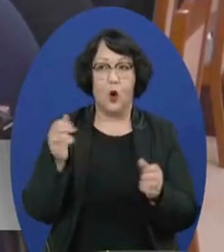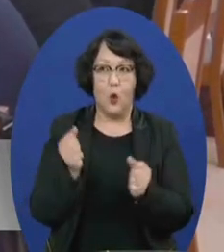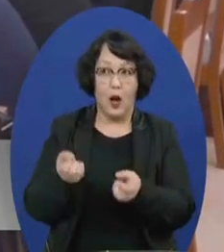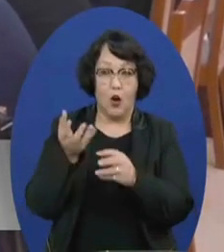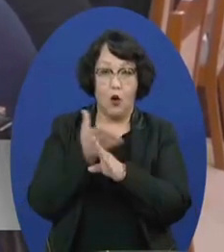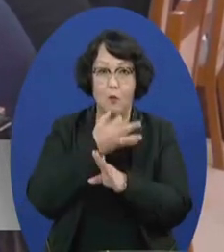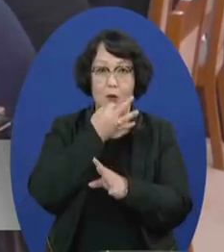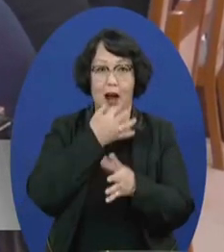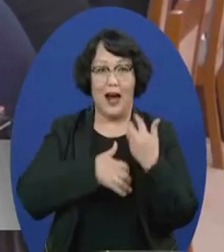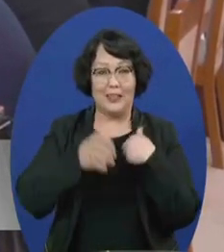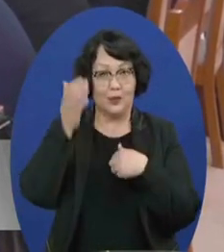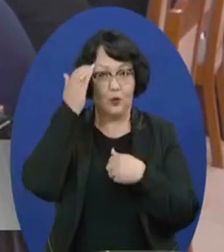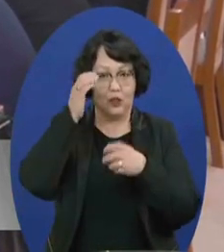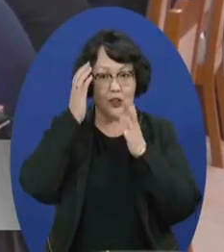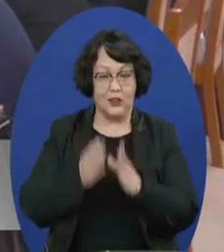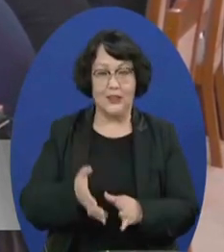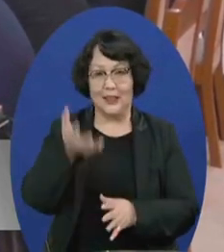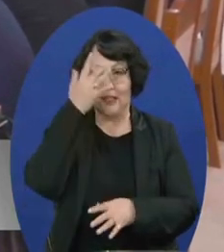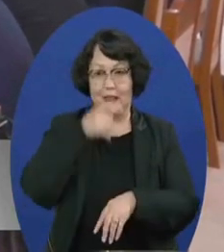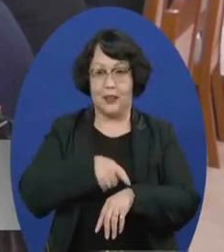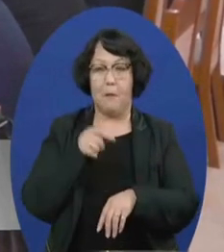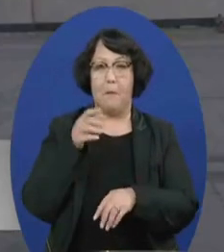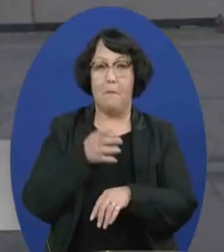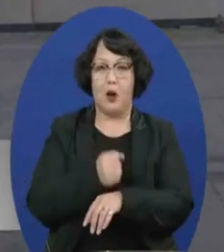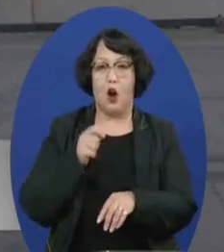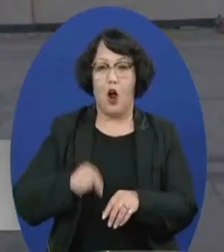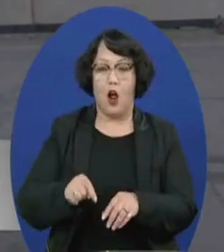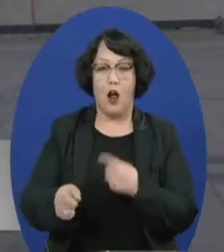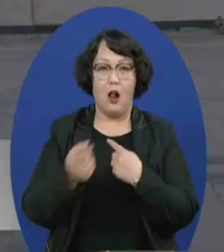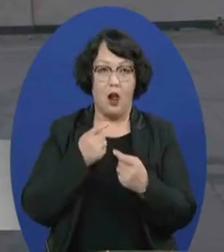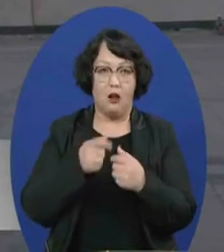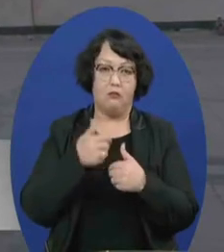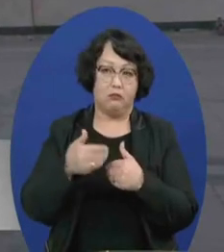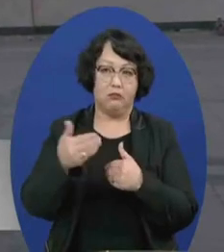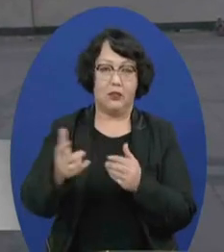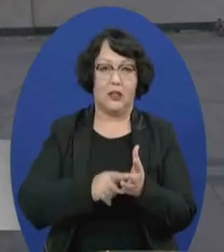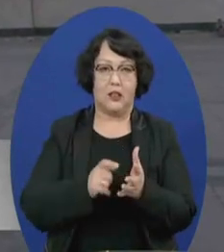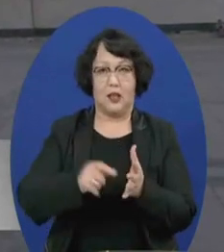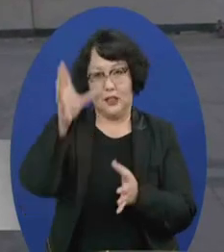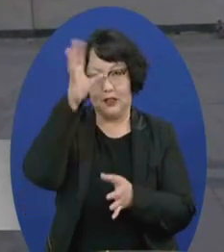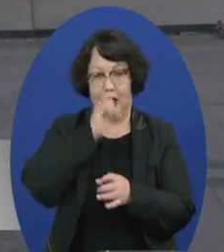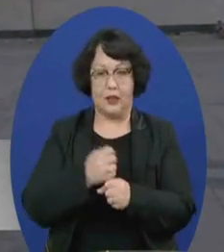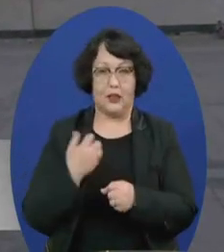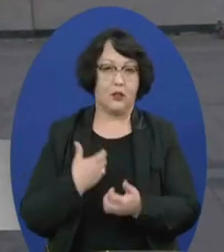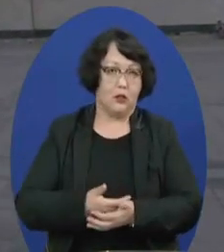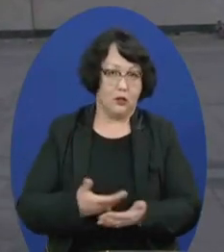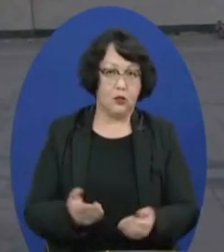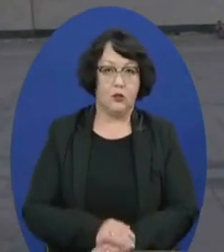асуудлыг тухай бүрэн засгийн газрын хуралдаанаар хилэлцүүлж байхыг холбогдох сайд нарт үүрэг болгосон байна.